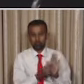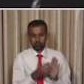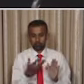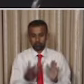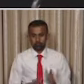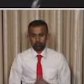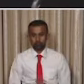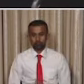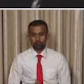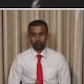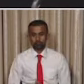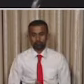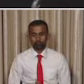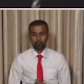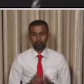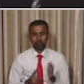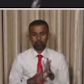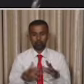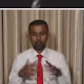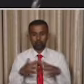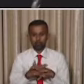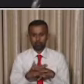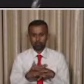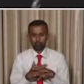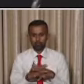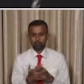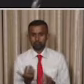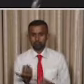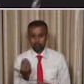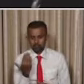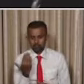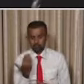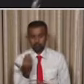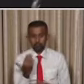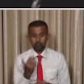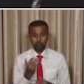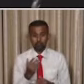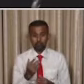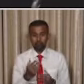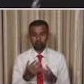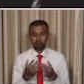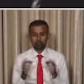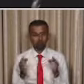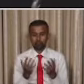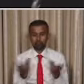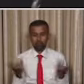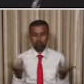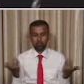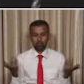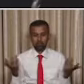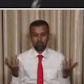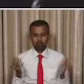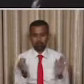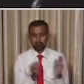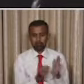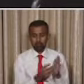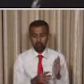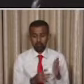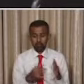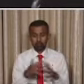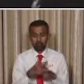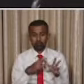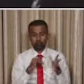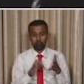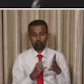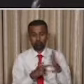කරයි. නීතිය ඉදිරියේදී ගැලවීමක් නොමැති බව එහිදී සඳහන් කරන වසන්ත